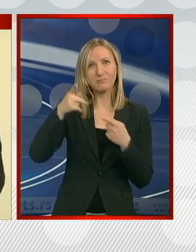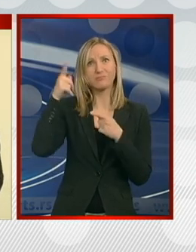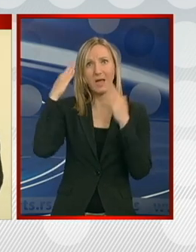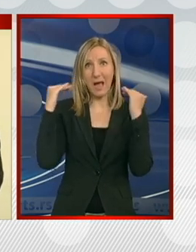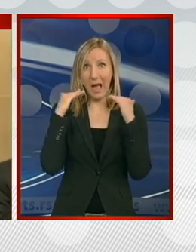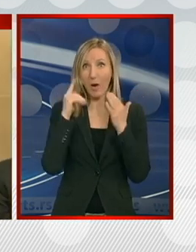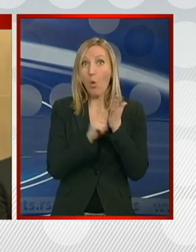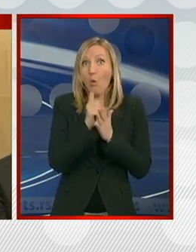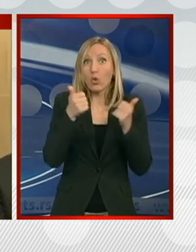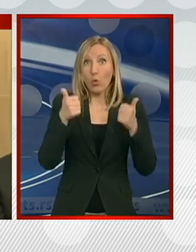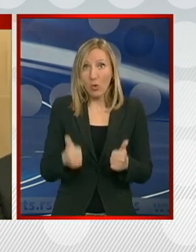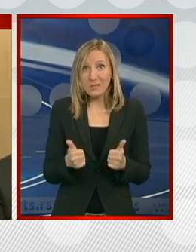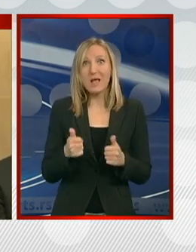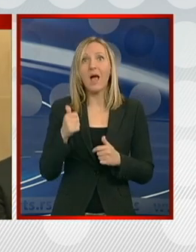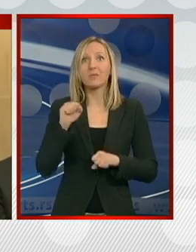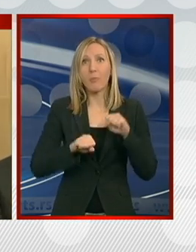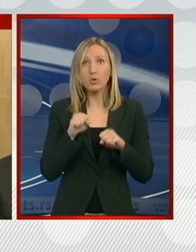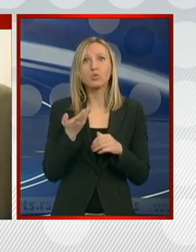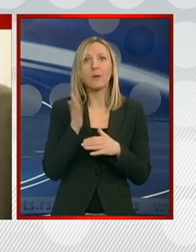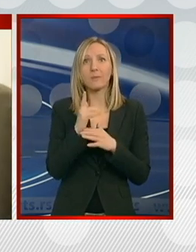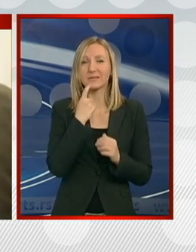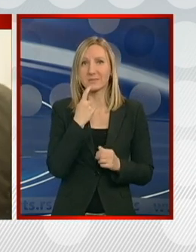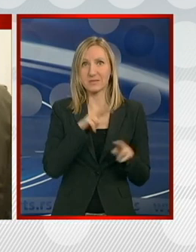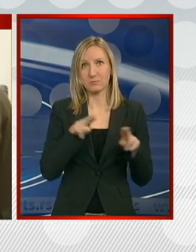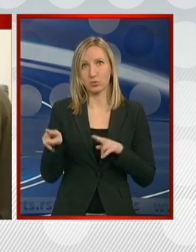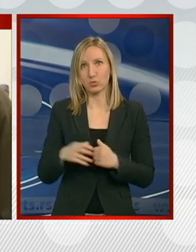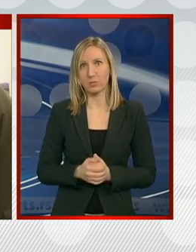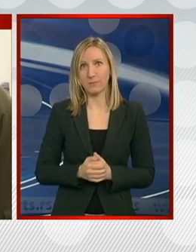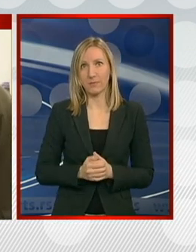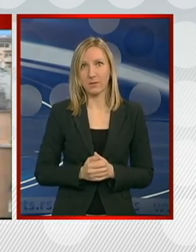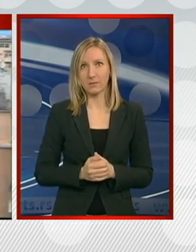u toku postupak pred Srpskim sudom.